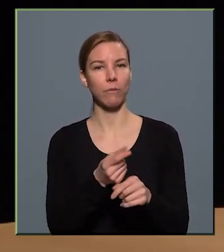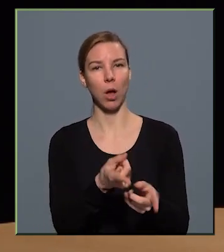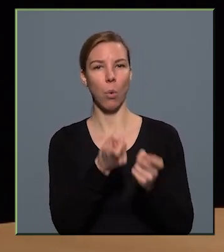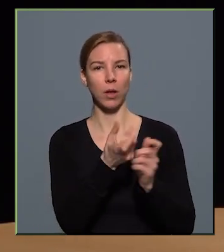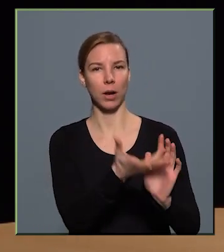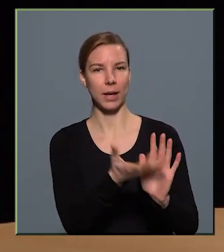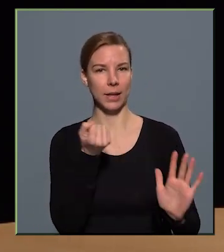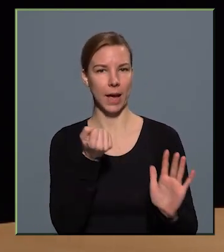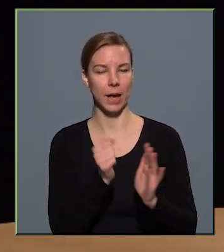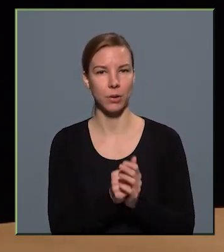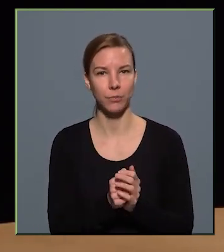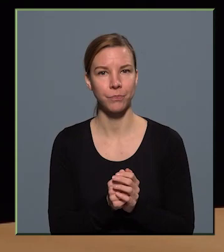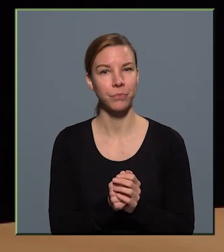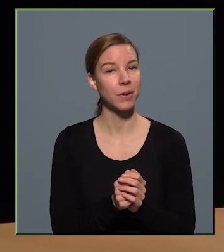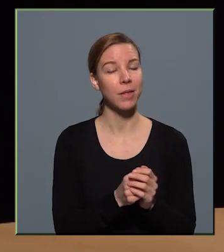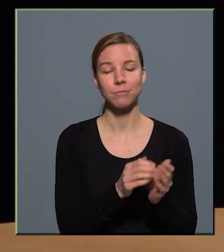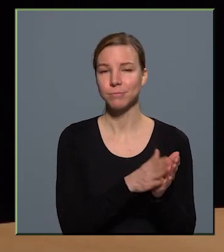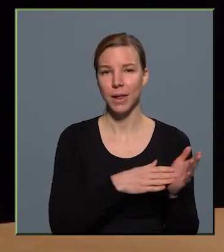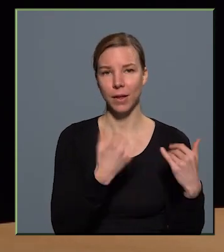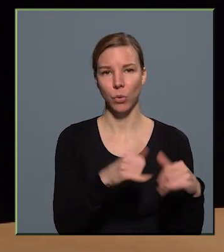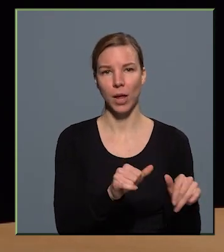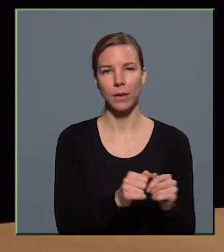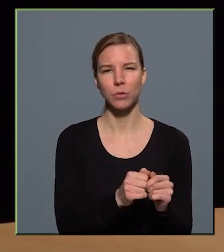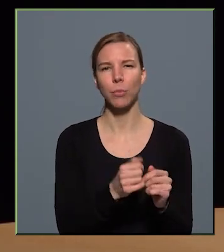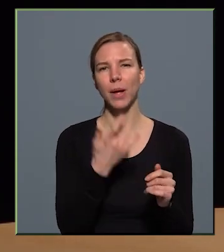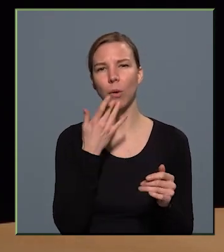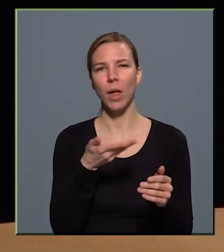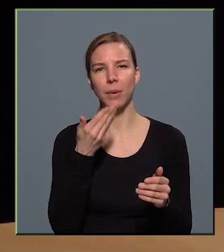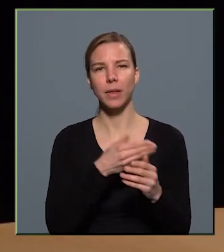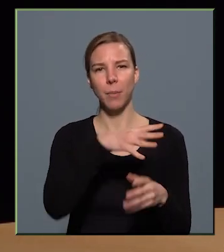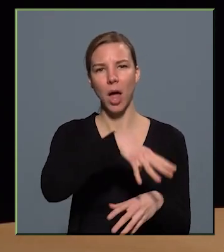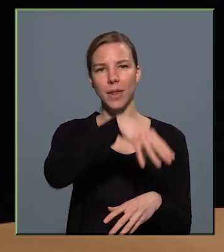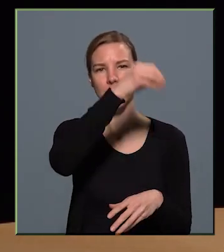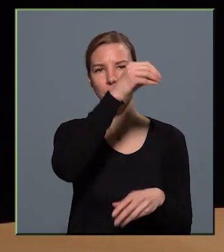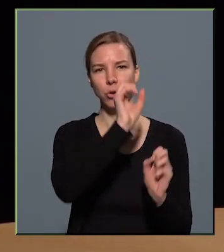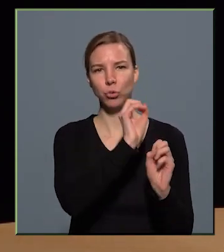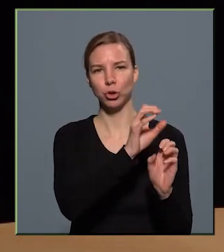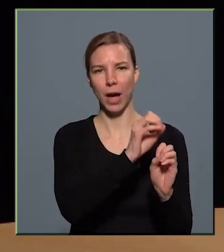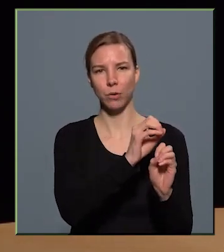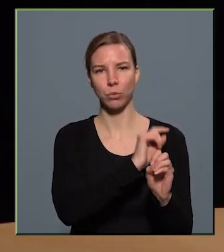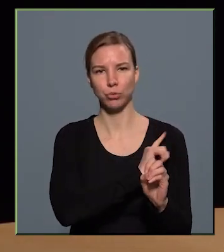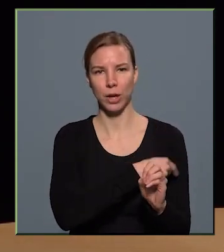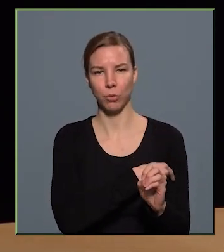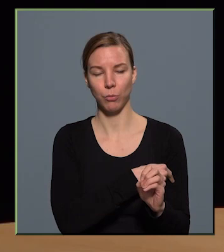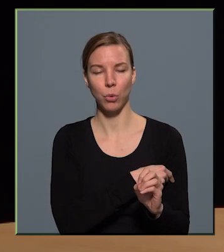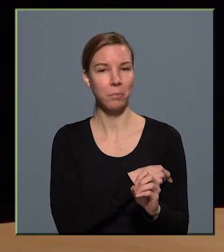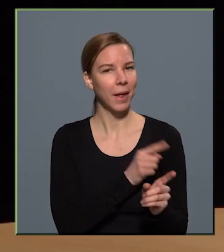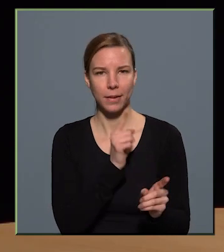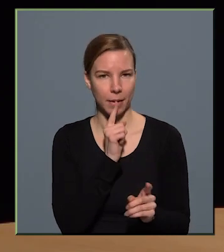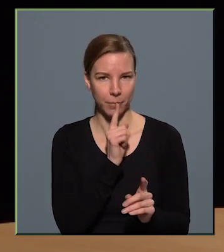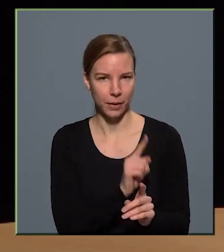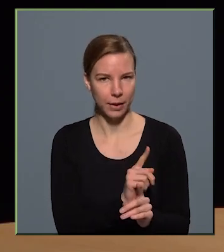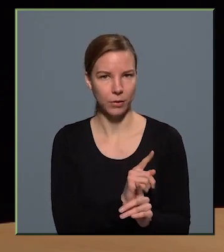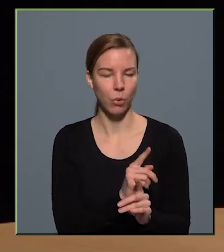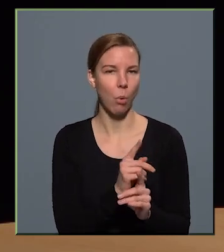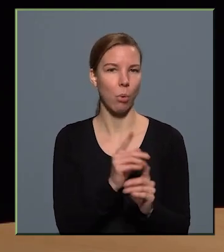gyakorlatilag az első perctől kezdve elindult, és ugye beszéltünk a szivattyús tározós erőműről, nem titok, ez az átlag újságolvasó számára is szerintem ma már